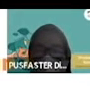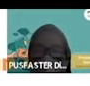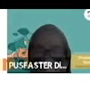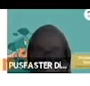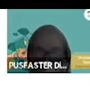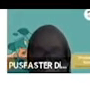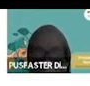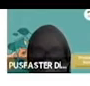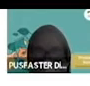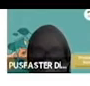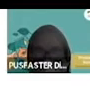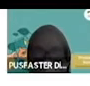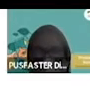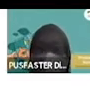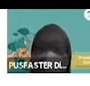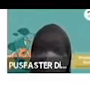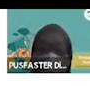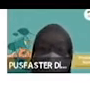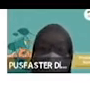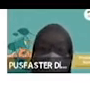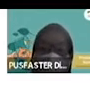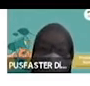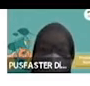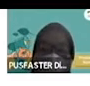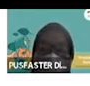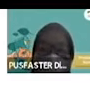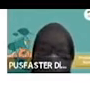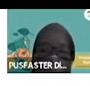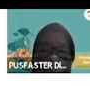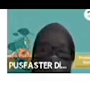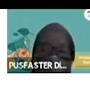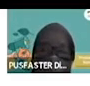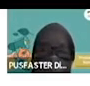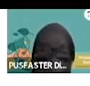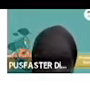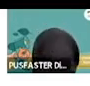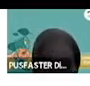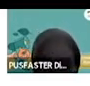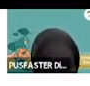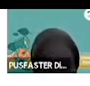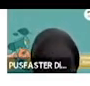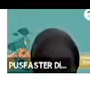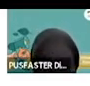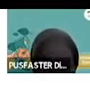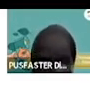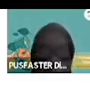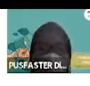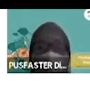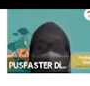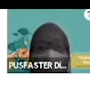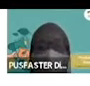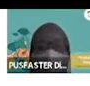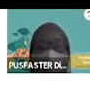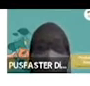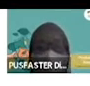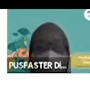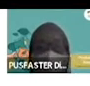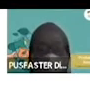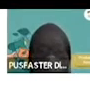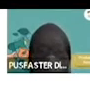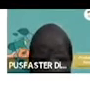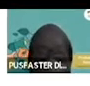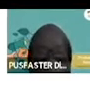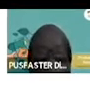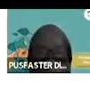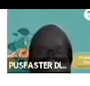Hai next slide nah ini kalau Mbak Jeni atau teman-teman